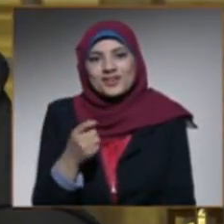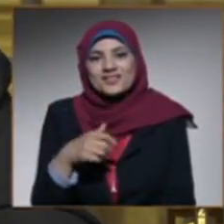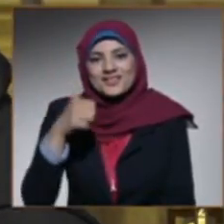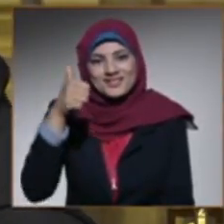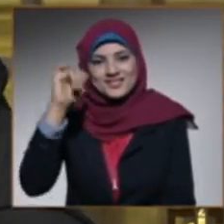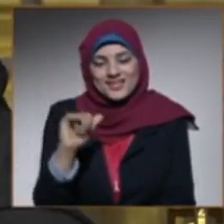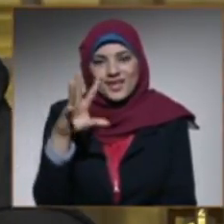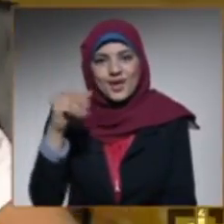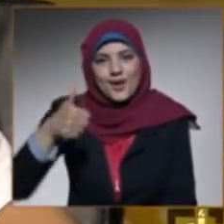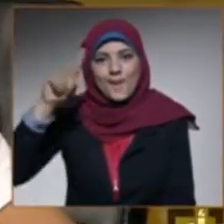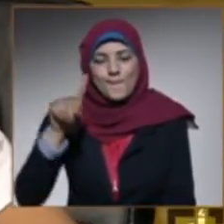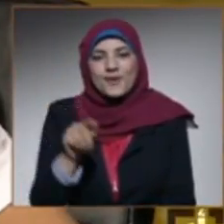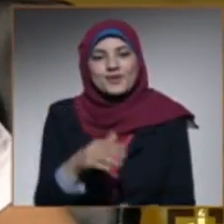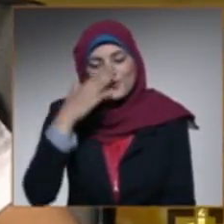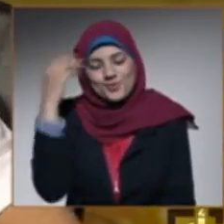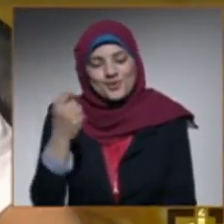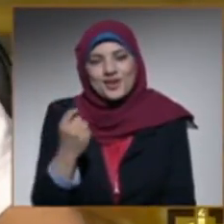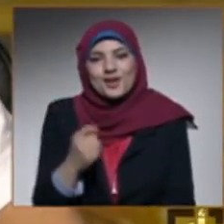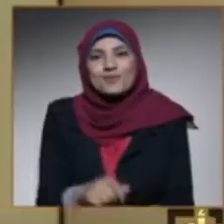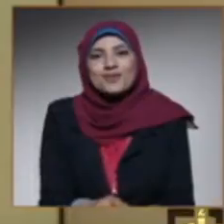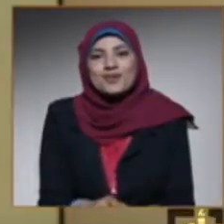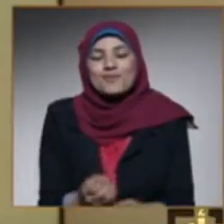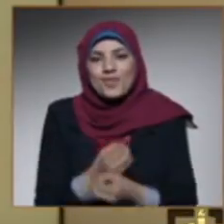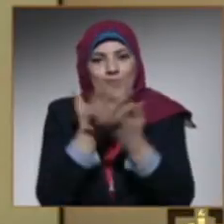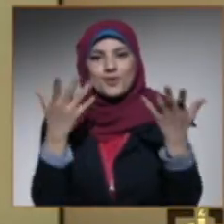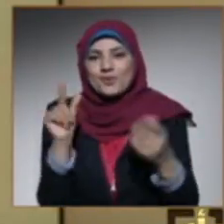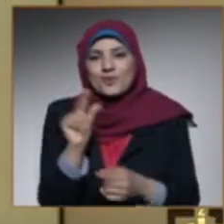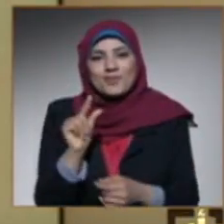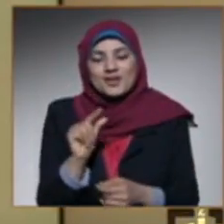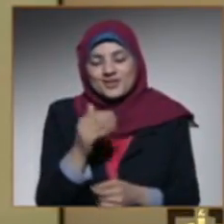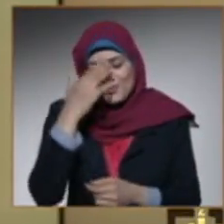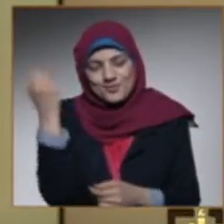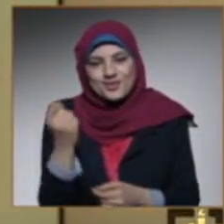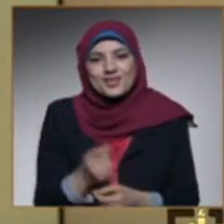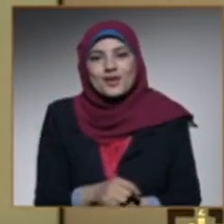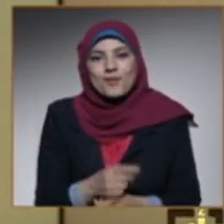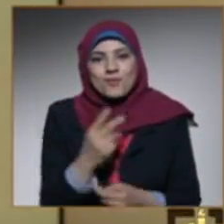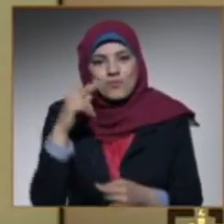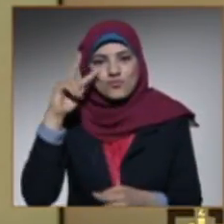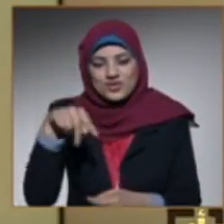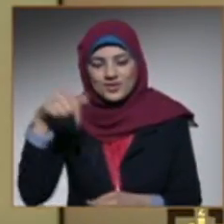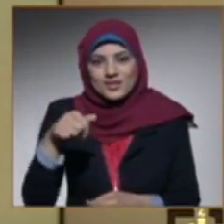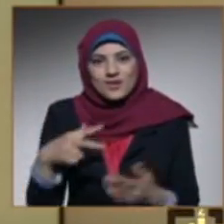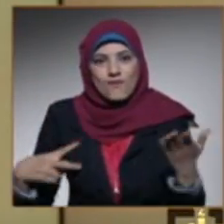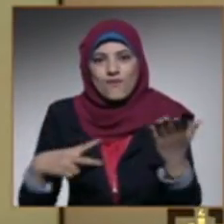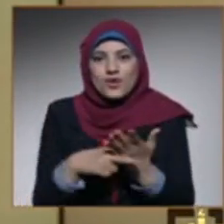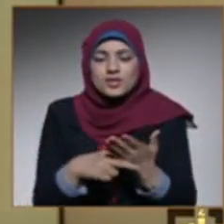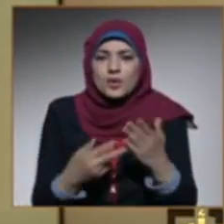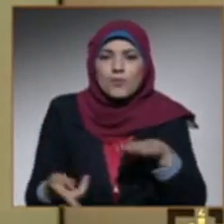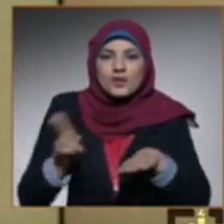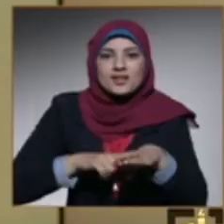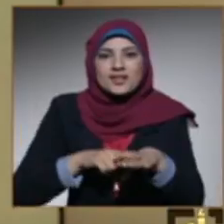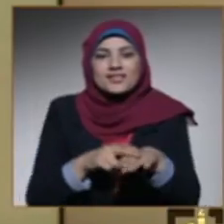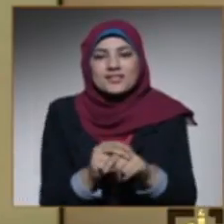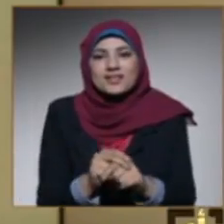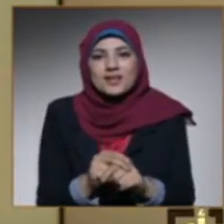إيهاب طارق، برضو بشكرك شكرا جزيلا، نورتوني طبعا وشرفتوني. مشاهدينا الكرام فاصل، وبعد الفاصل